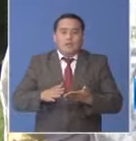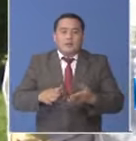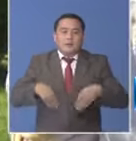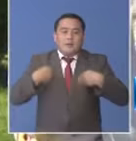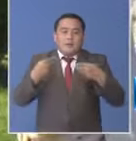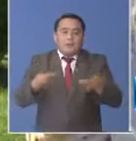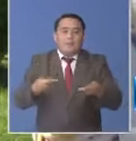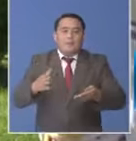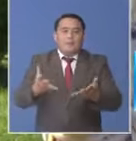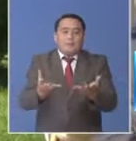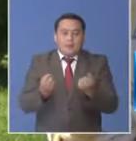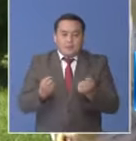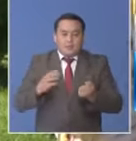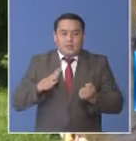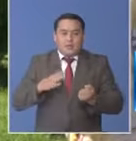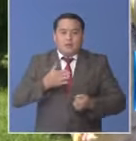Андреем Николаевичем.